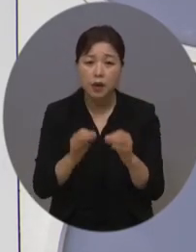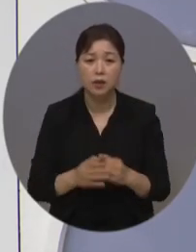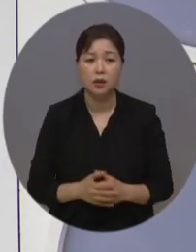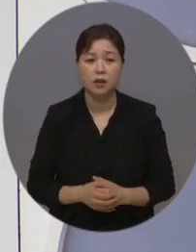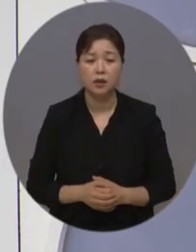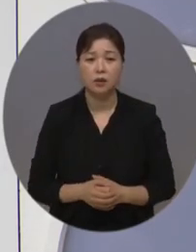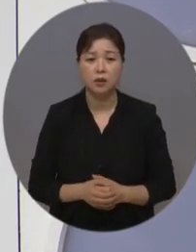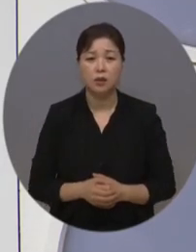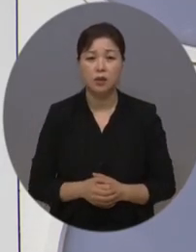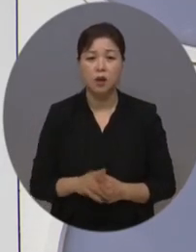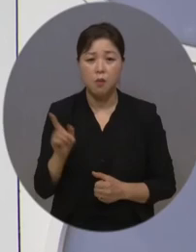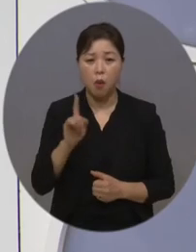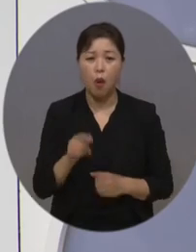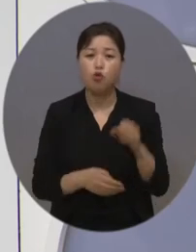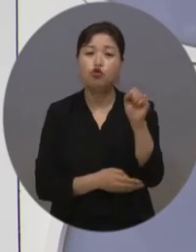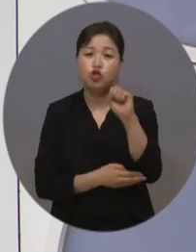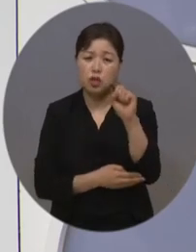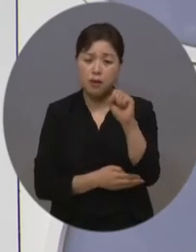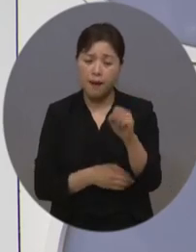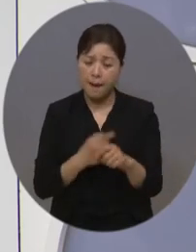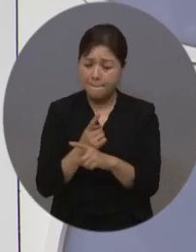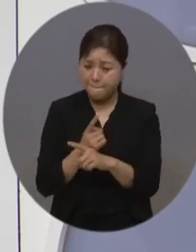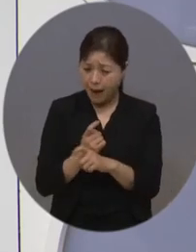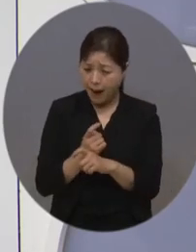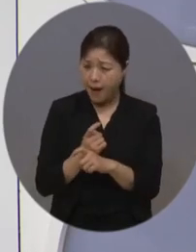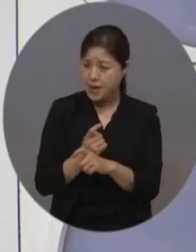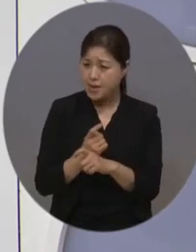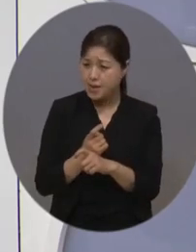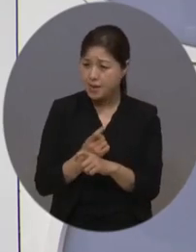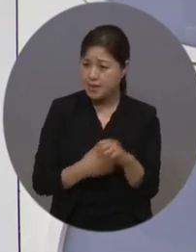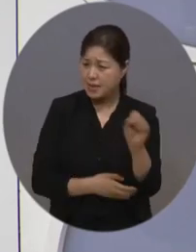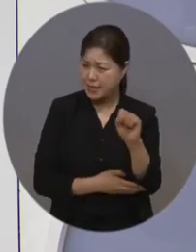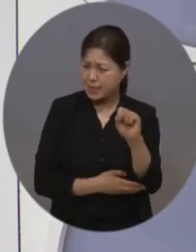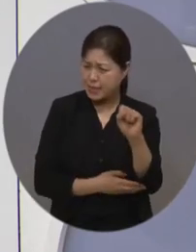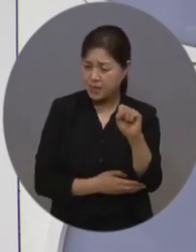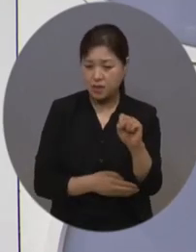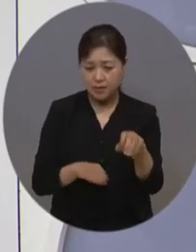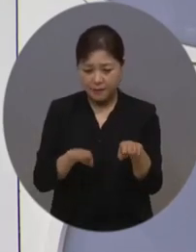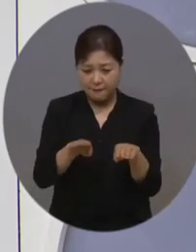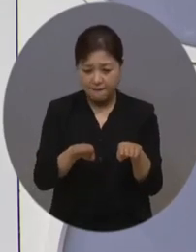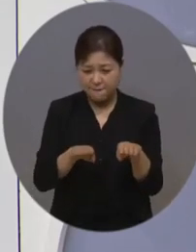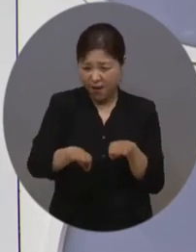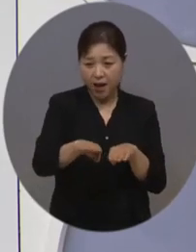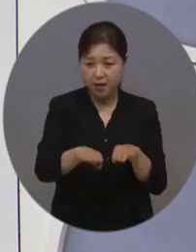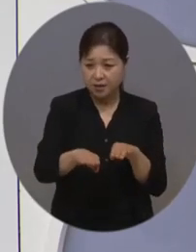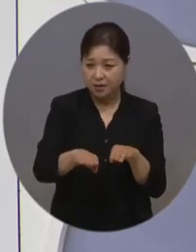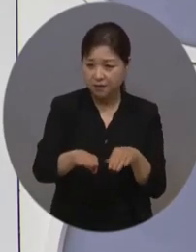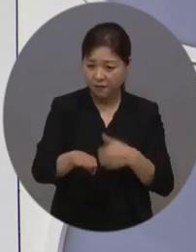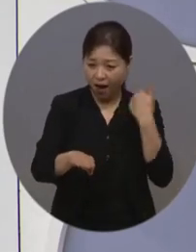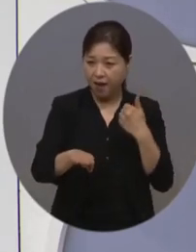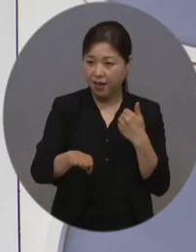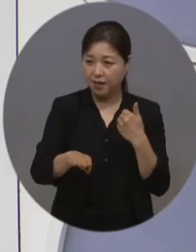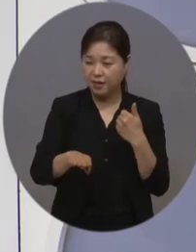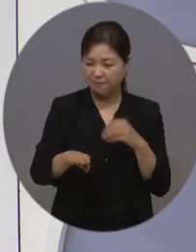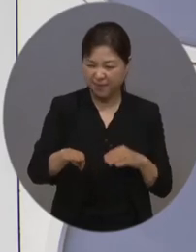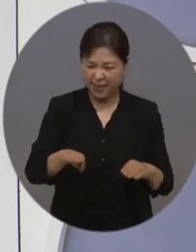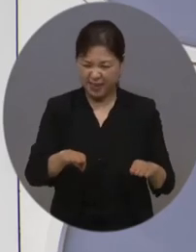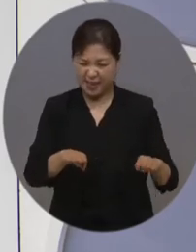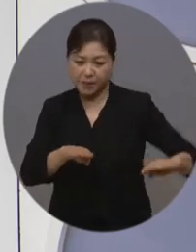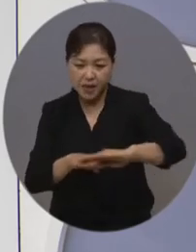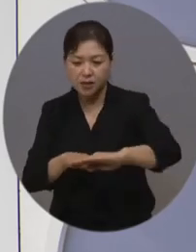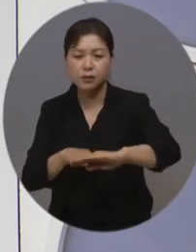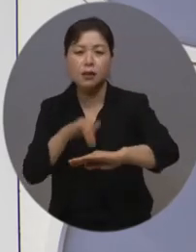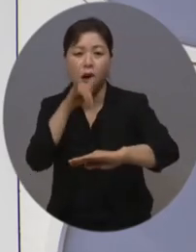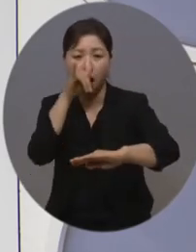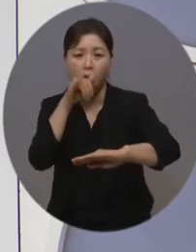이 운전 보복 운전을 하잖아요. 뭐 자기 추월했다고. 그렇지, 그렇지. 고속도로에 차를 세워놓고 하는